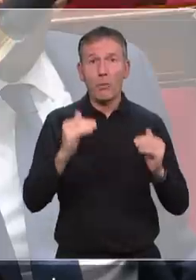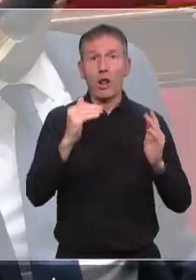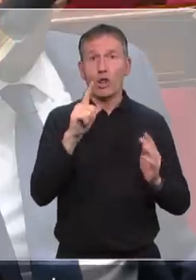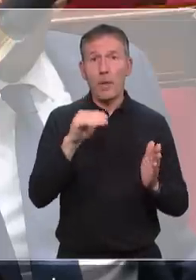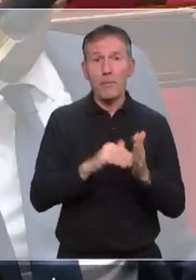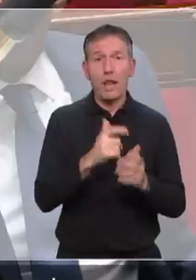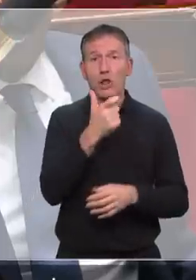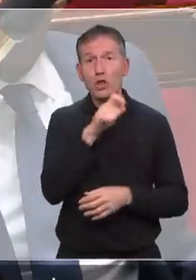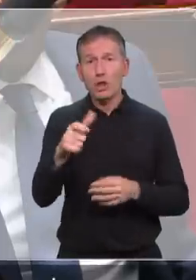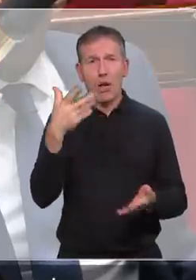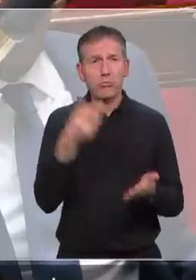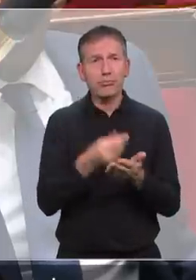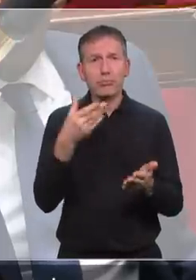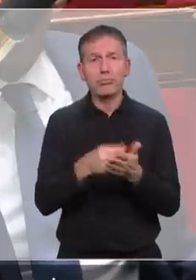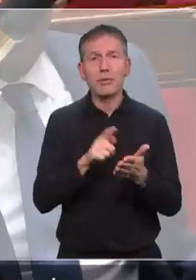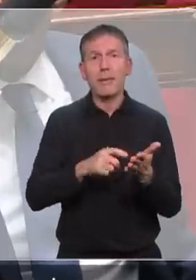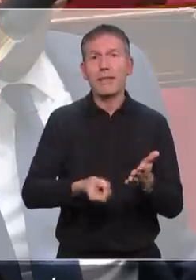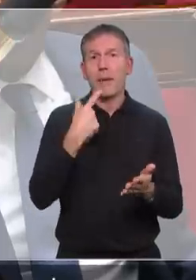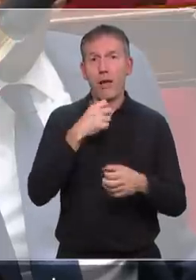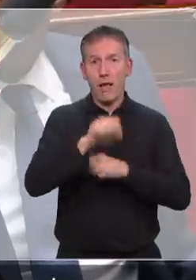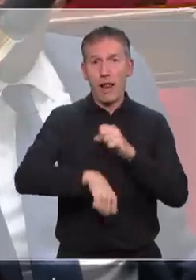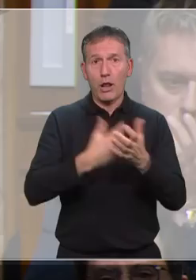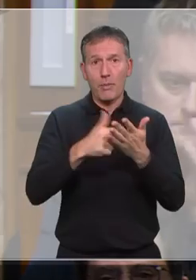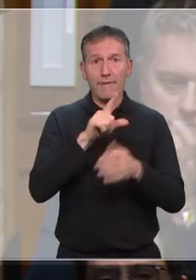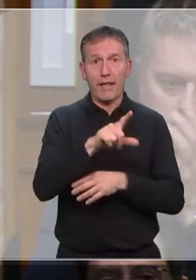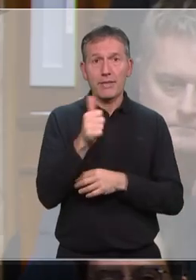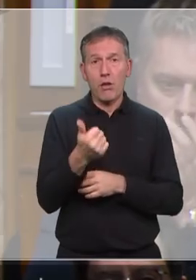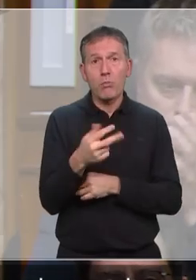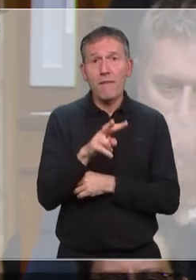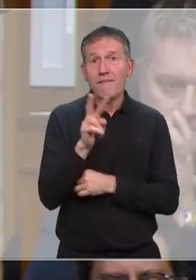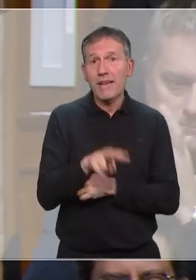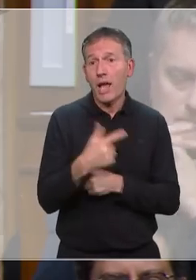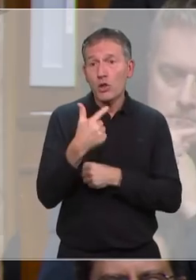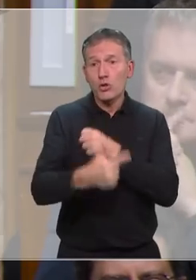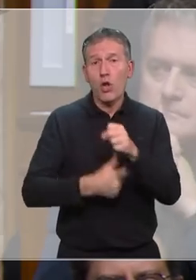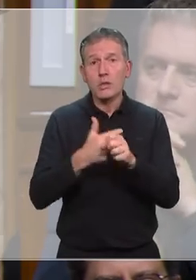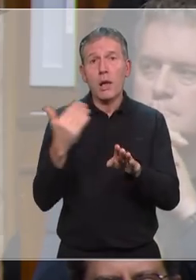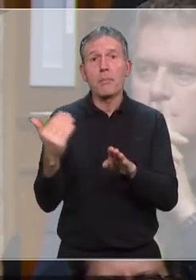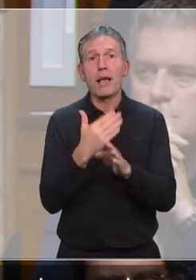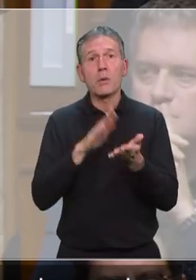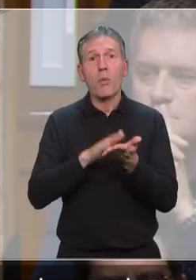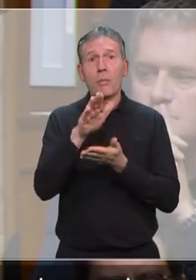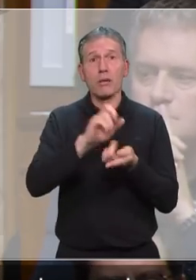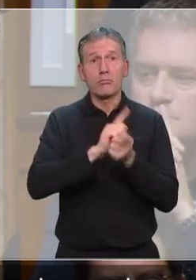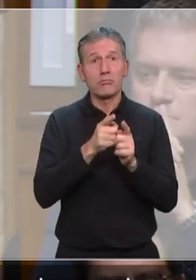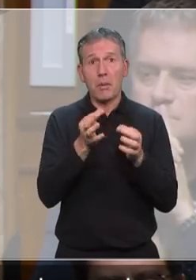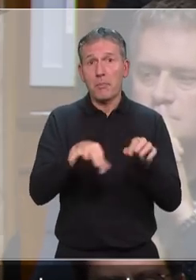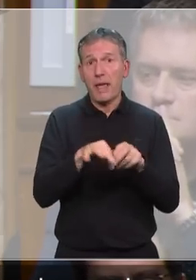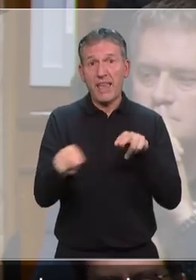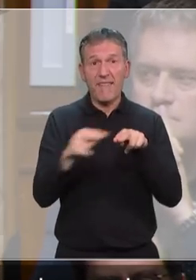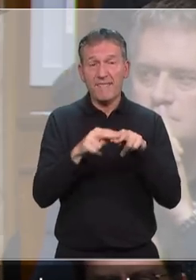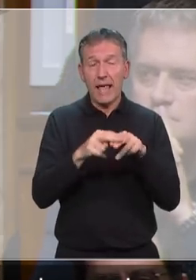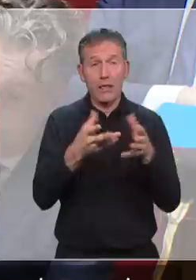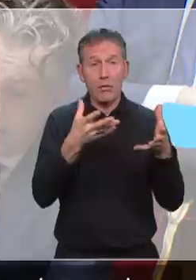2200 pénuries de médicaments en 2021. La vérité, monsieur le ministre, c'est que 2 ans après les promesses, notre pays est à poil. La vérité, c'est